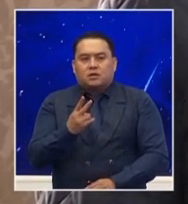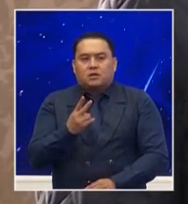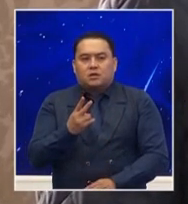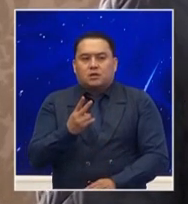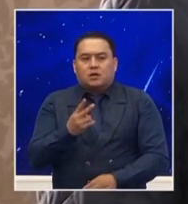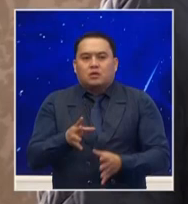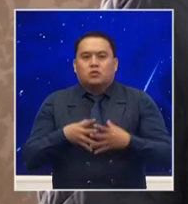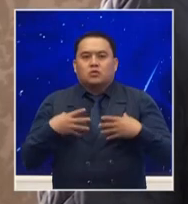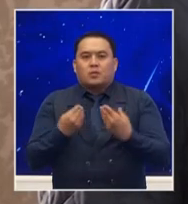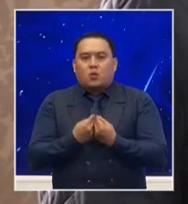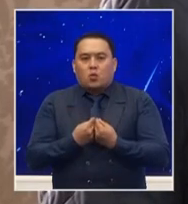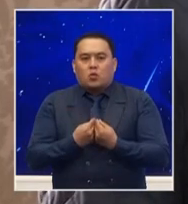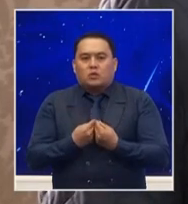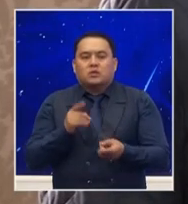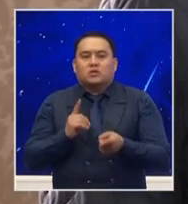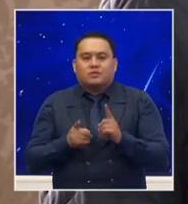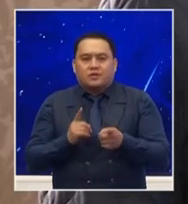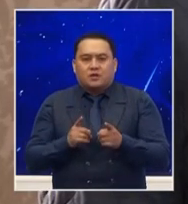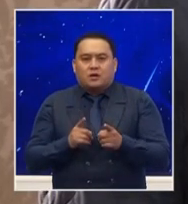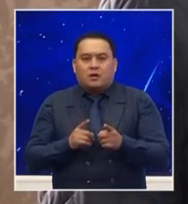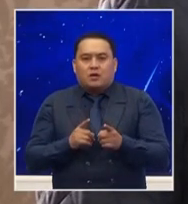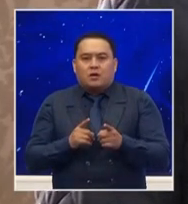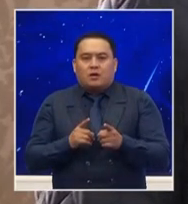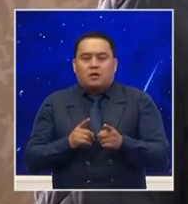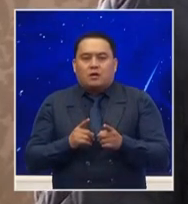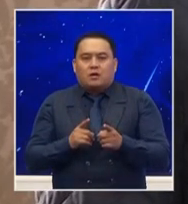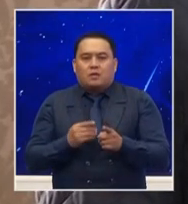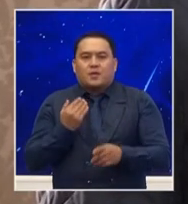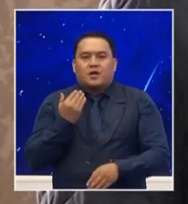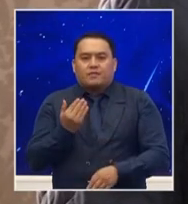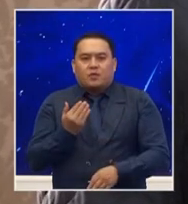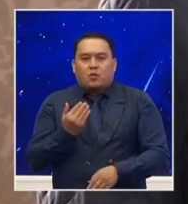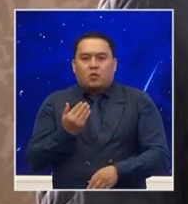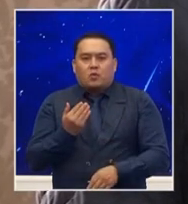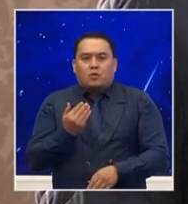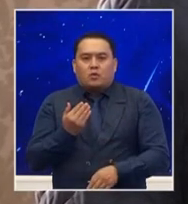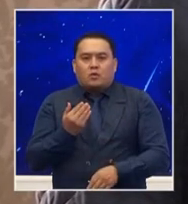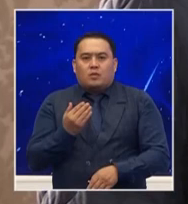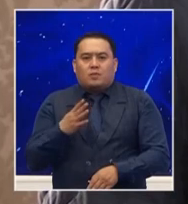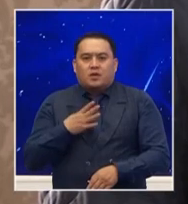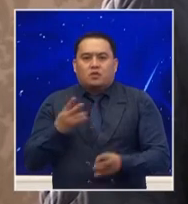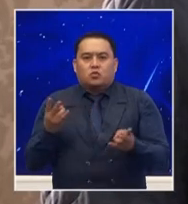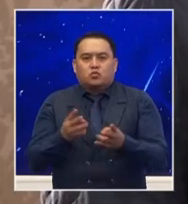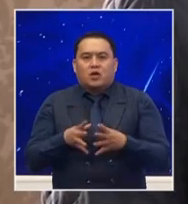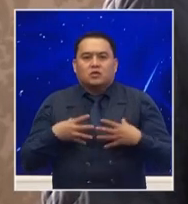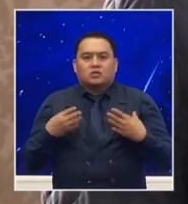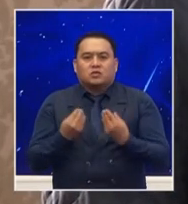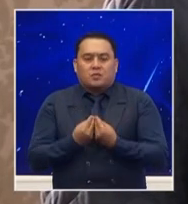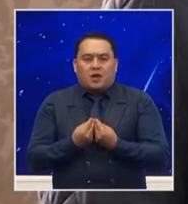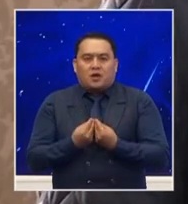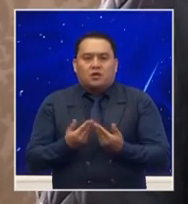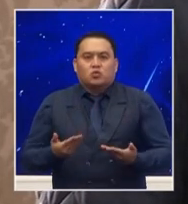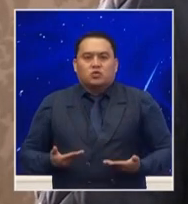посмотреть эту семью, потому что действительно, по ее данным, была очень нуждающаяся семья, которая